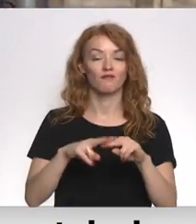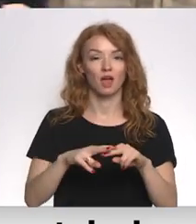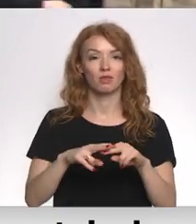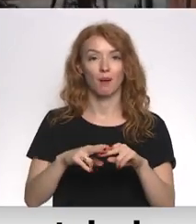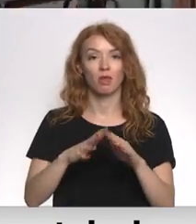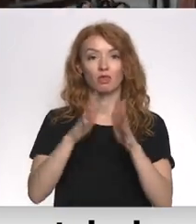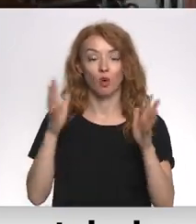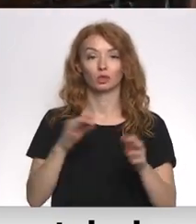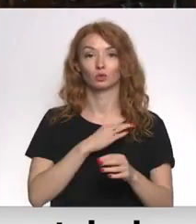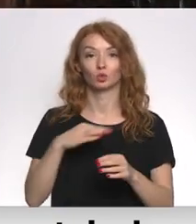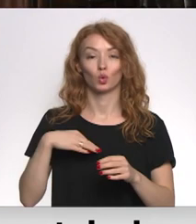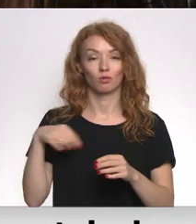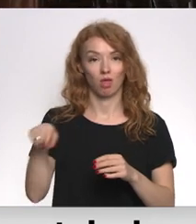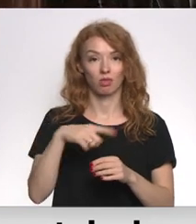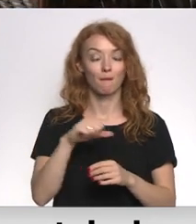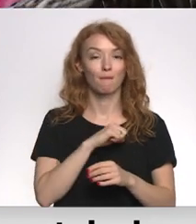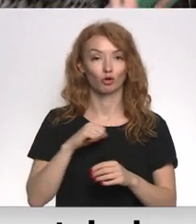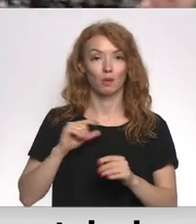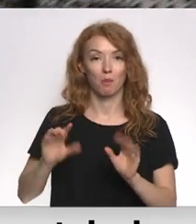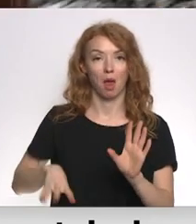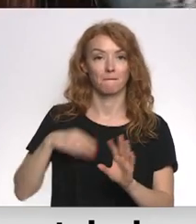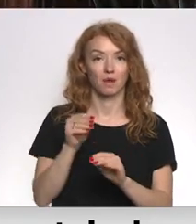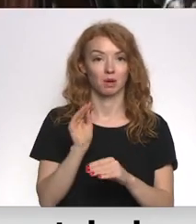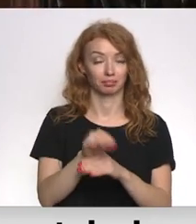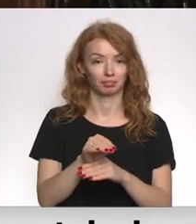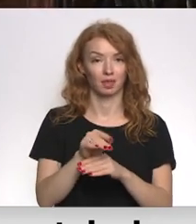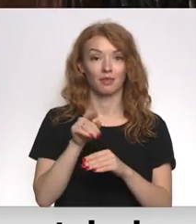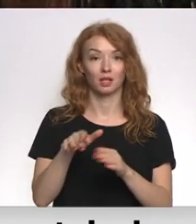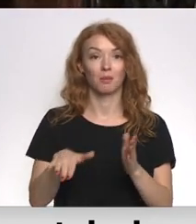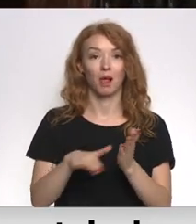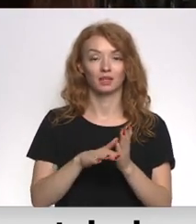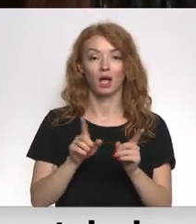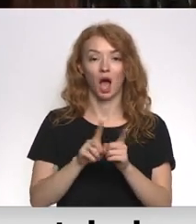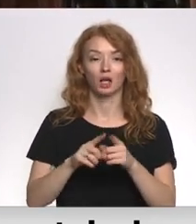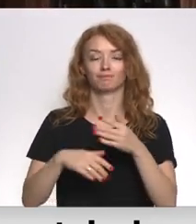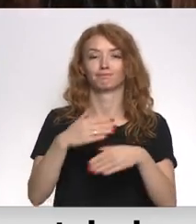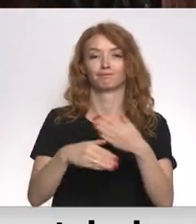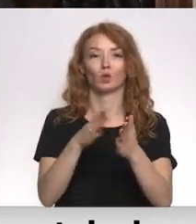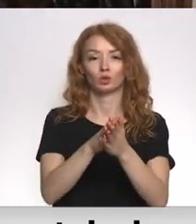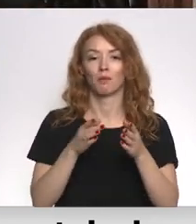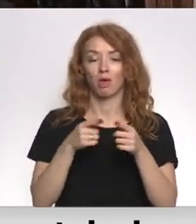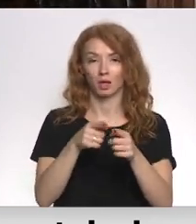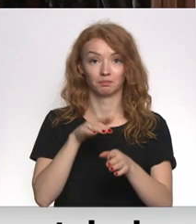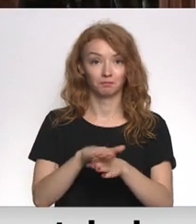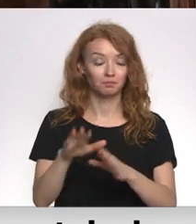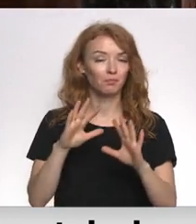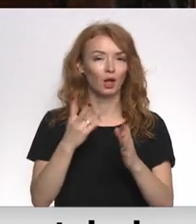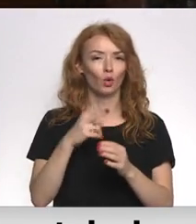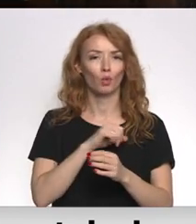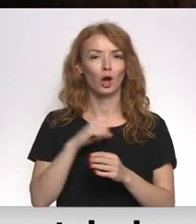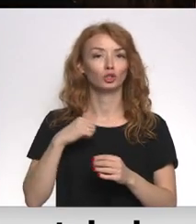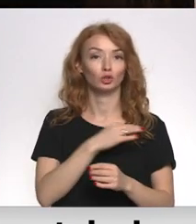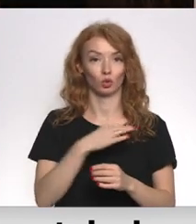vairumam studējošo liekot maksāt līdzmaksājumu. Tas palīdzēšot virzīties uz noteikto mērķi. Bet ko domā